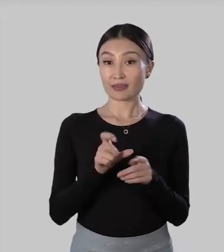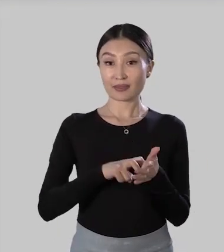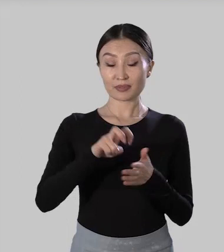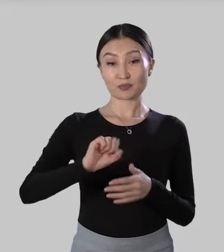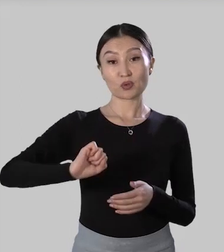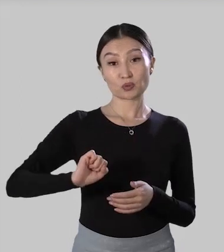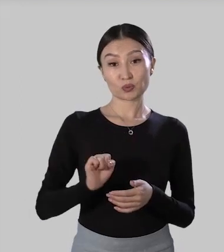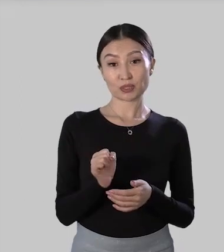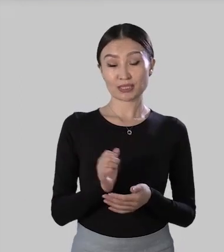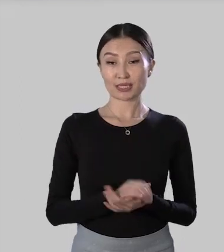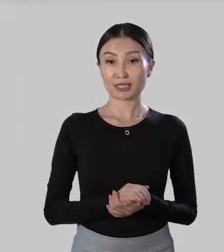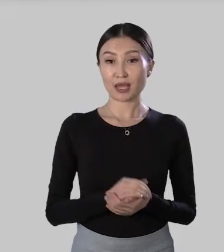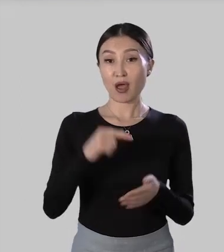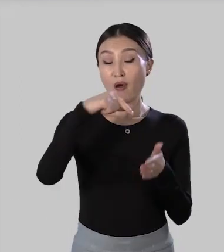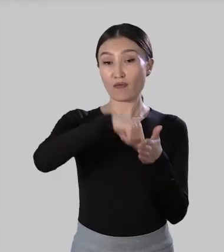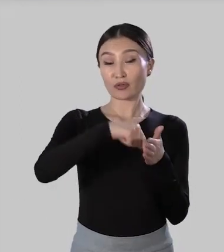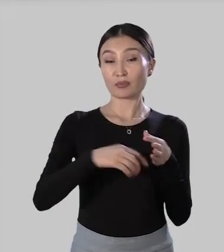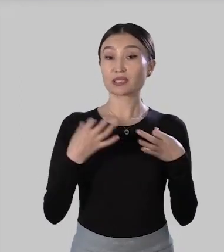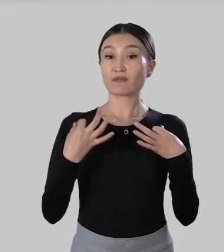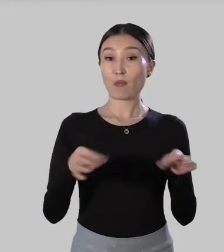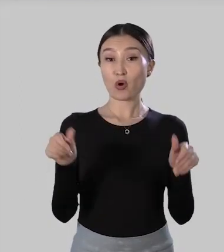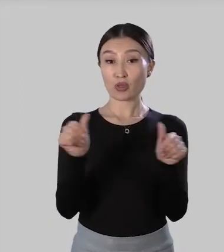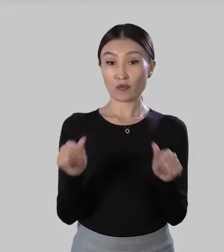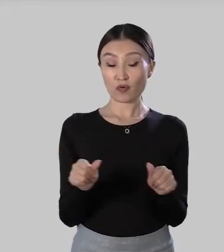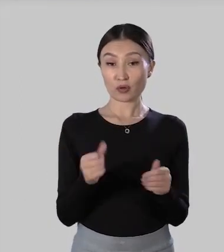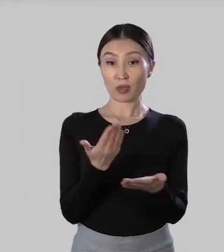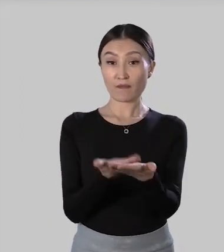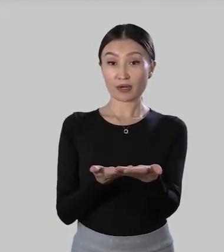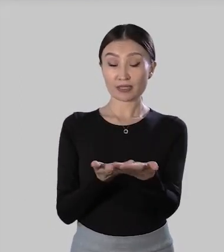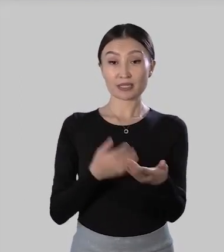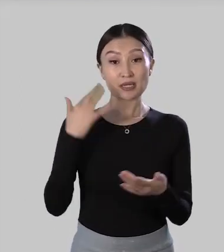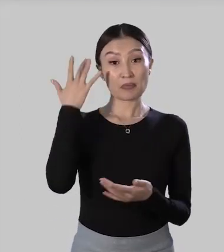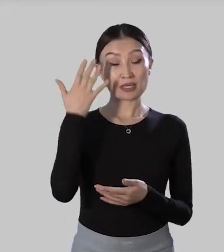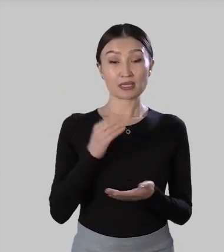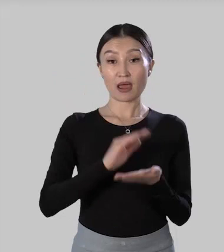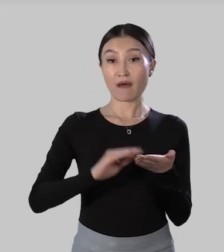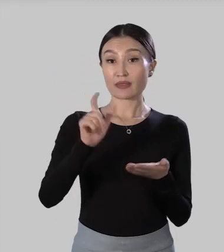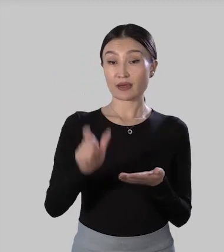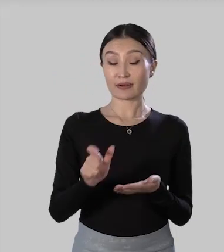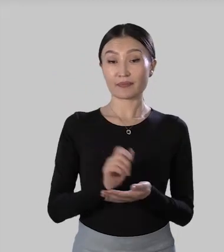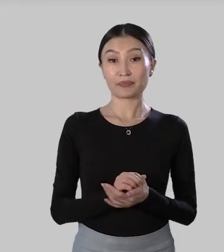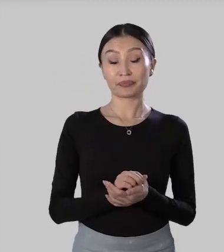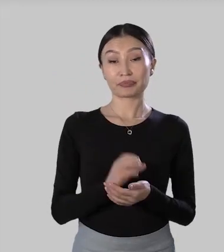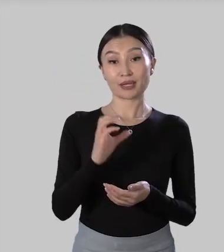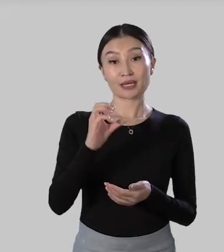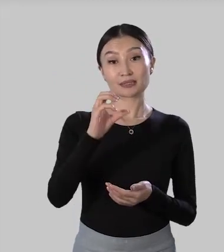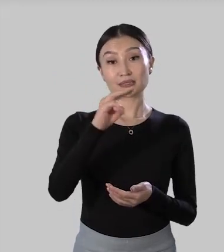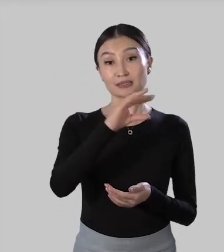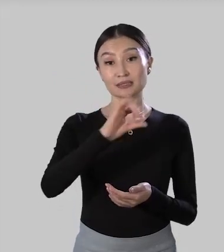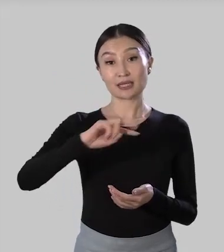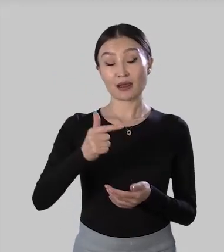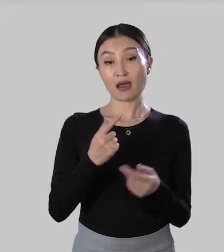Это письмо дружеское. В нем в свободной форме выражаются мысли автора. Стиль